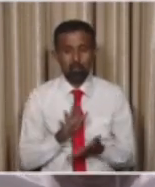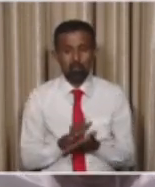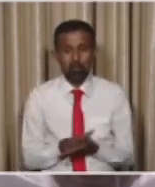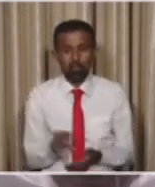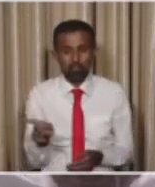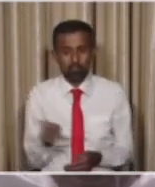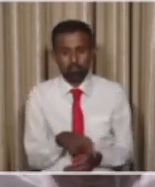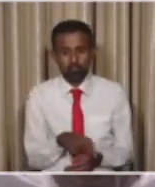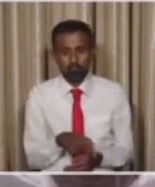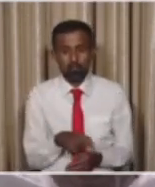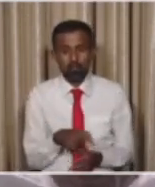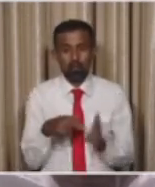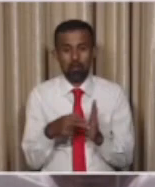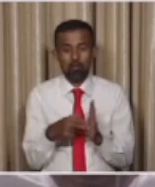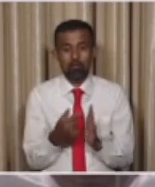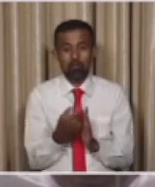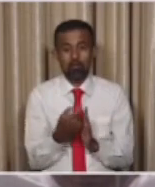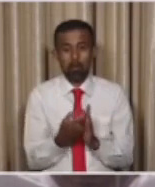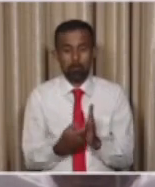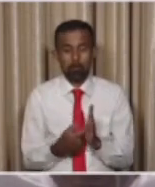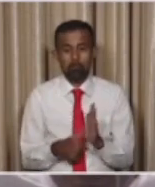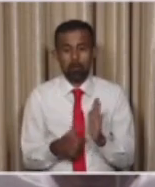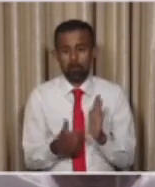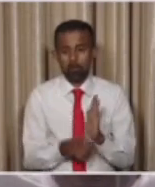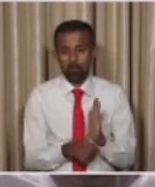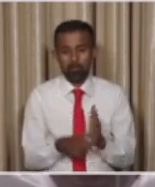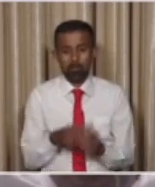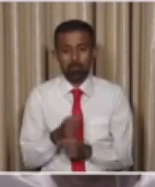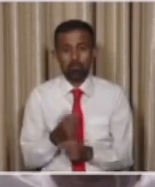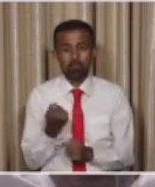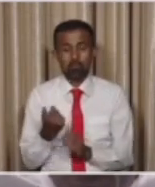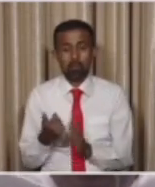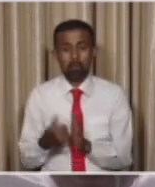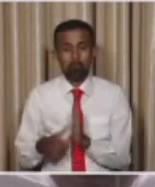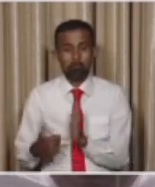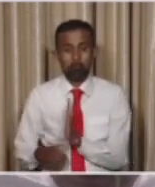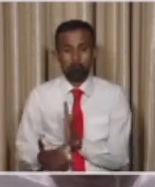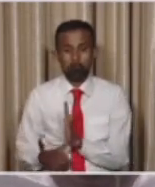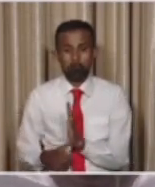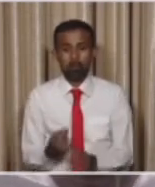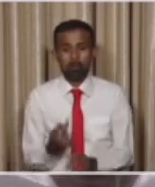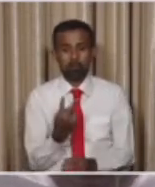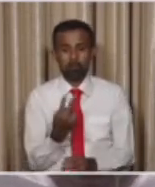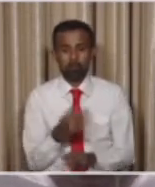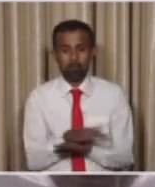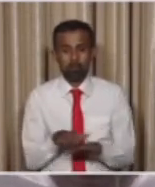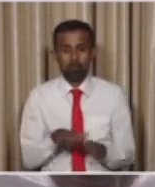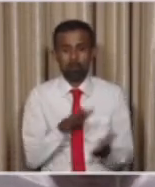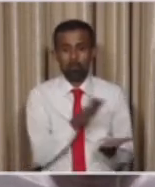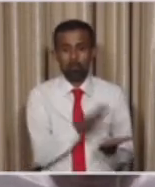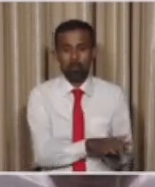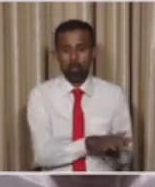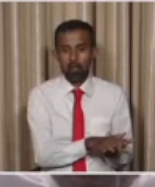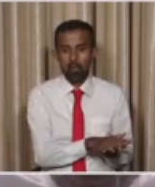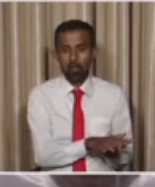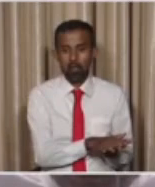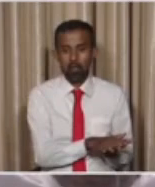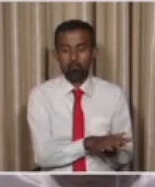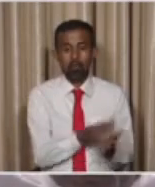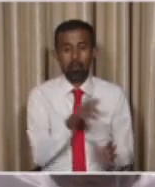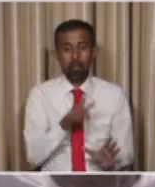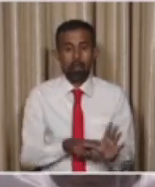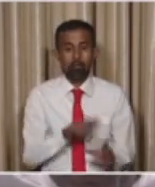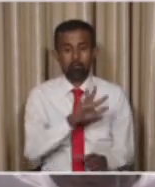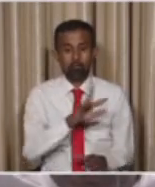දවසේදීම ආර්ථික ප්‍රතිසංස්කරණ පිළිබඳ පනතත් රාජ්‍ය මූල්‍ය කළමනාකරණ පනතත් කියන 52ක් අපේ මේස උඩ තියෙනවා. අපි අවුරුදු